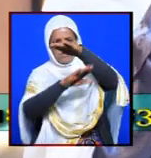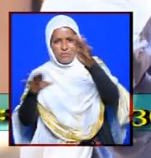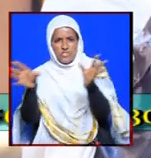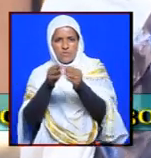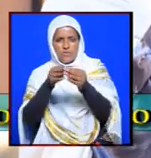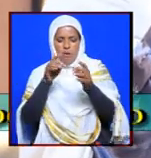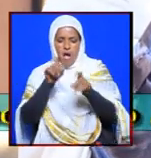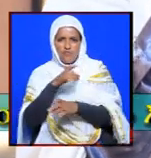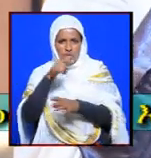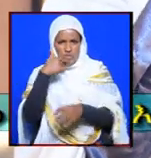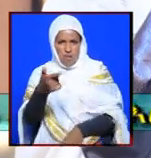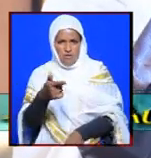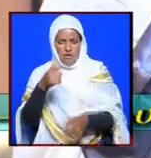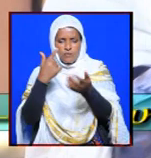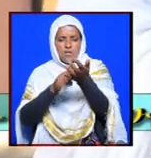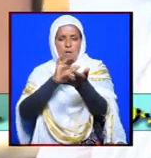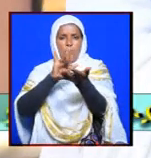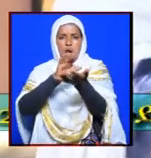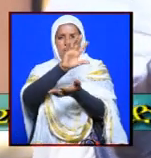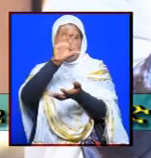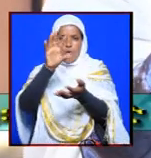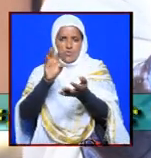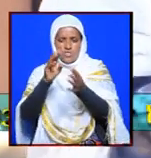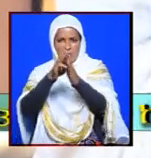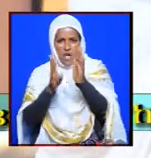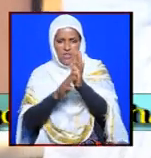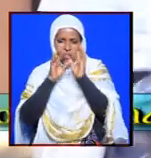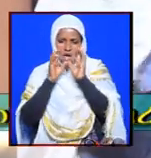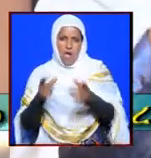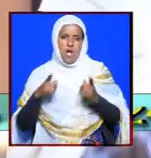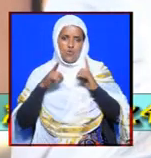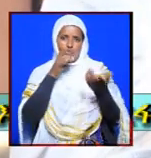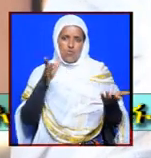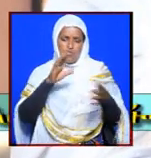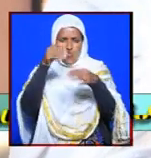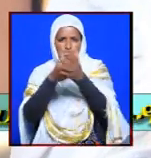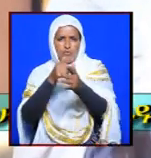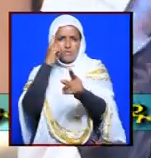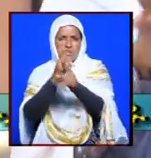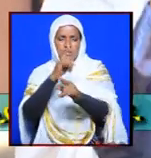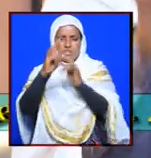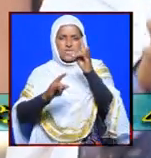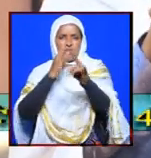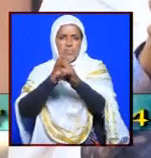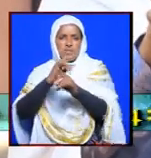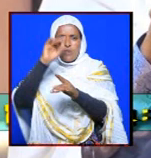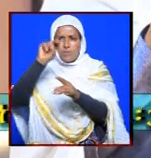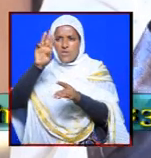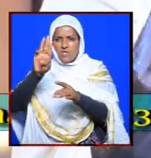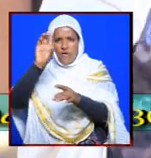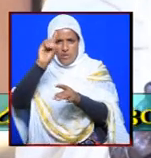መሰብሰብ አያስፈልግም። ስለዚህ ምንድን ነው የሚሆነው? ማዕከላዊነትን ያጠፋል፣ ስርዓት አልበኝነትን ነው የሚያነግስ። ሁሉም ልክ እንደ ዘመነ መሳፍንት ነው